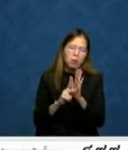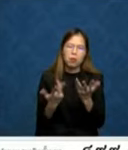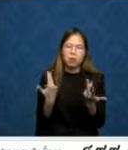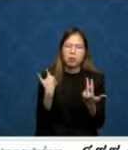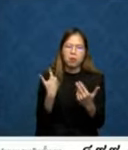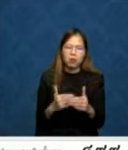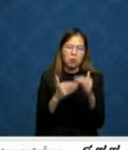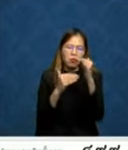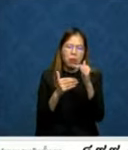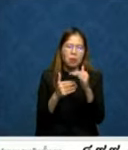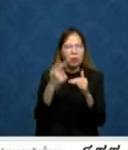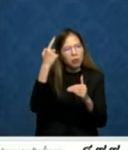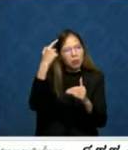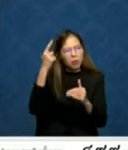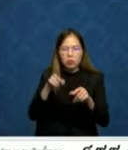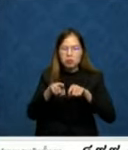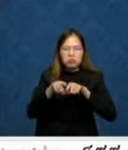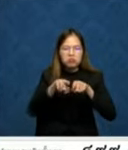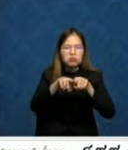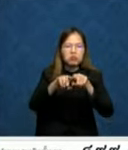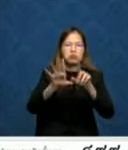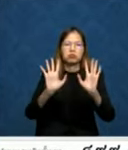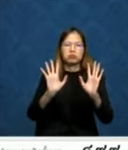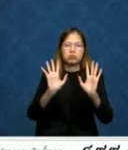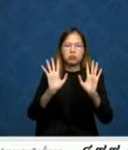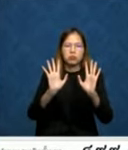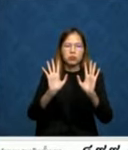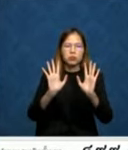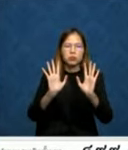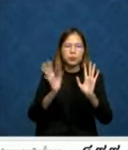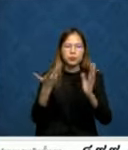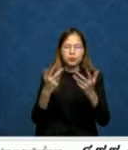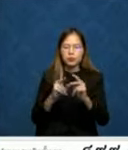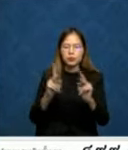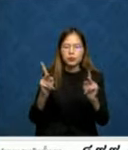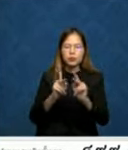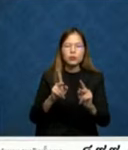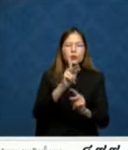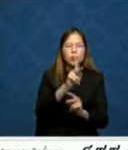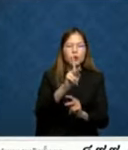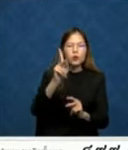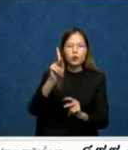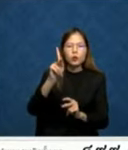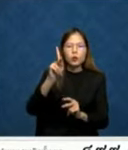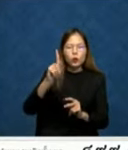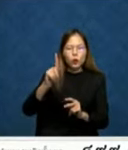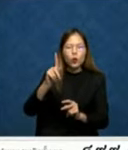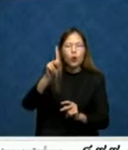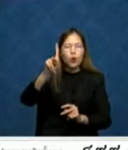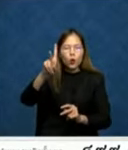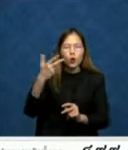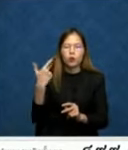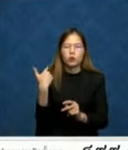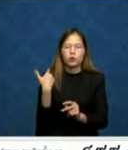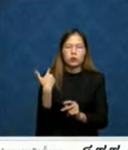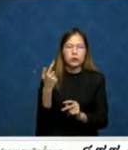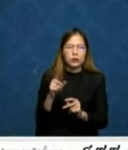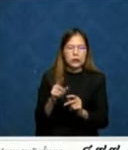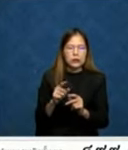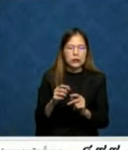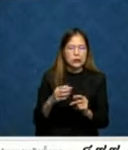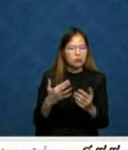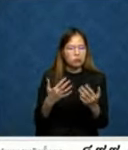ามัญสำนึกไม่ได้เดินไปทางเดียวกันอย่างไรก็ดีคณะกรรมการกขคจำนวน3จากทั้งหมด7คนได้คัดค้